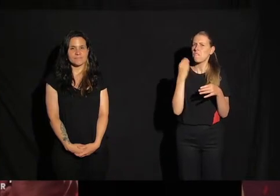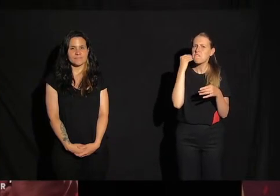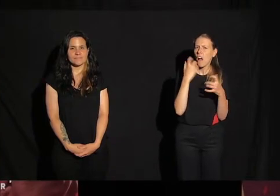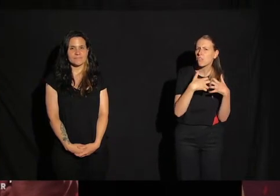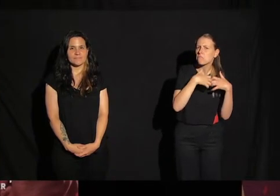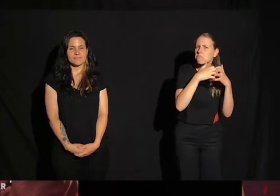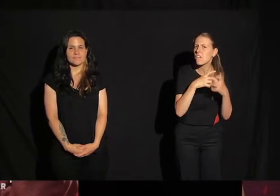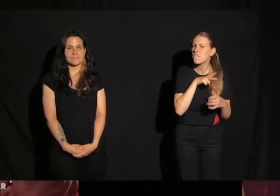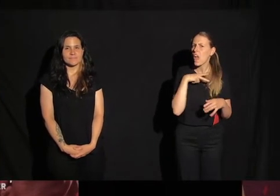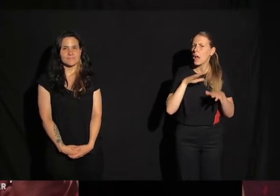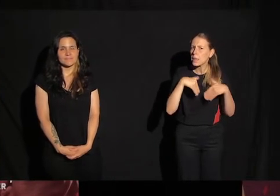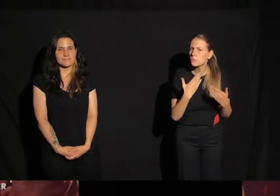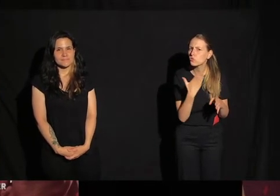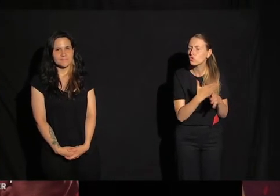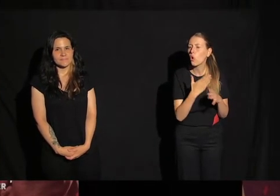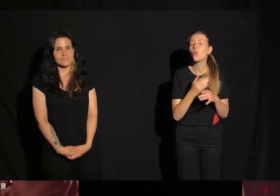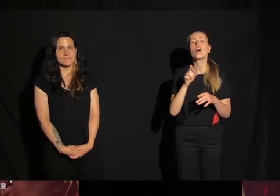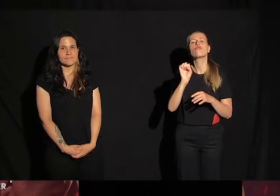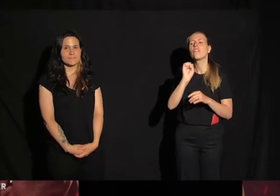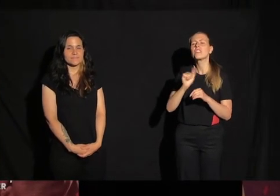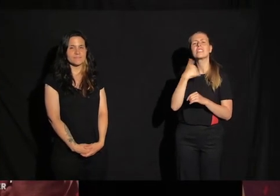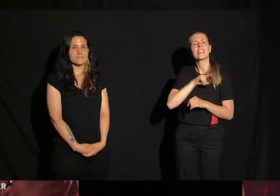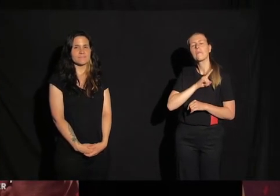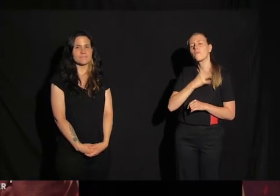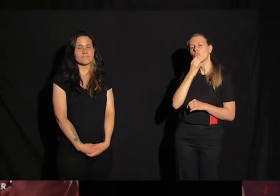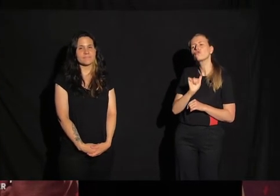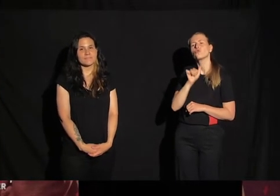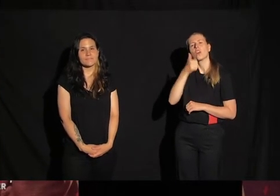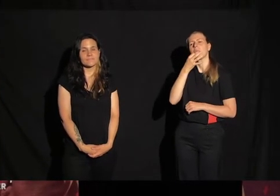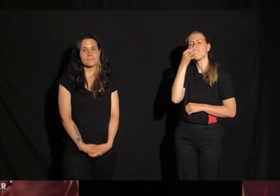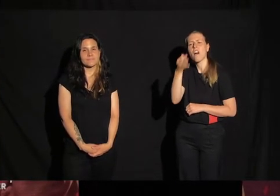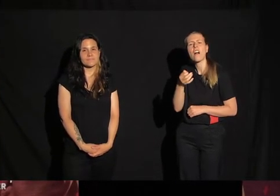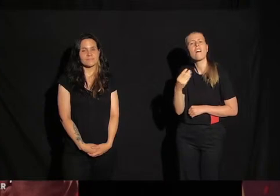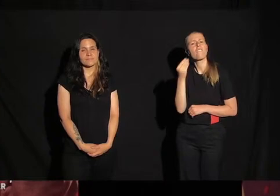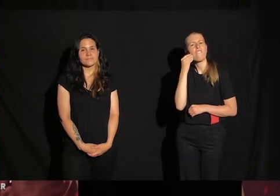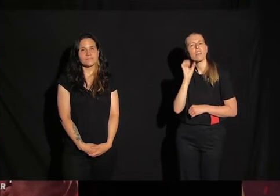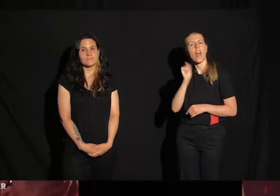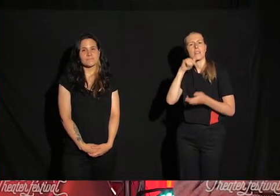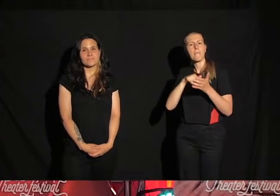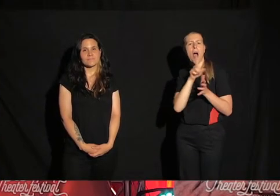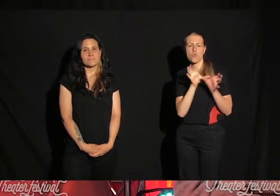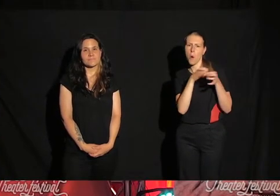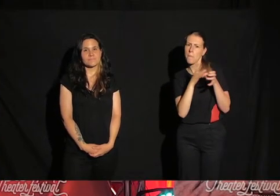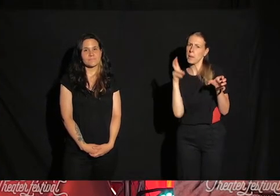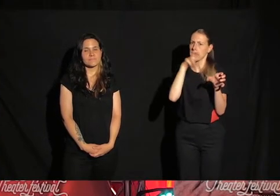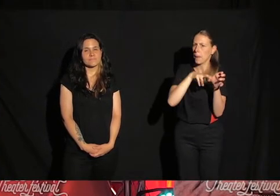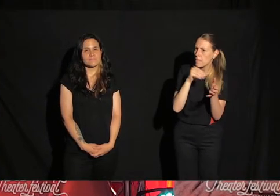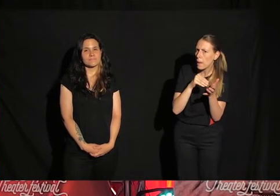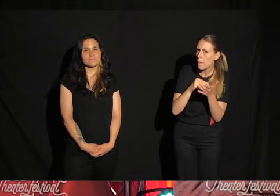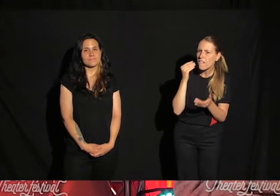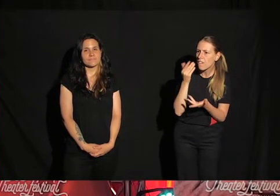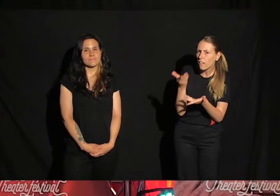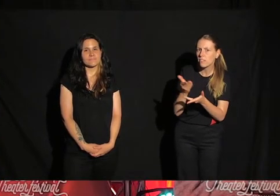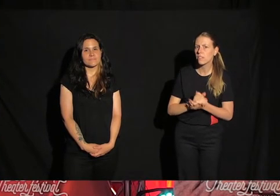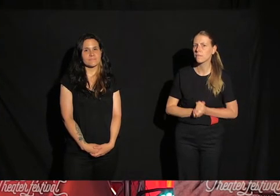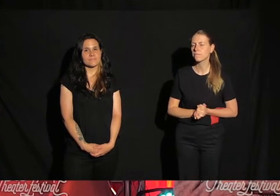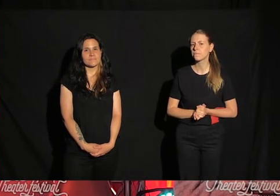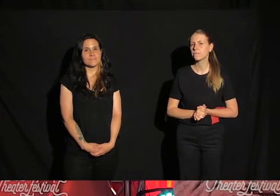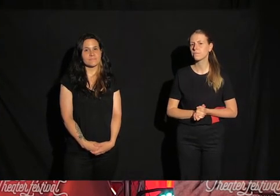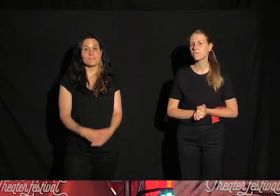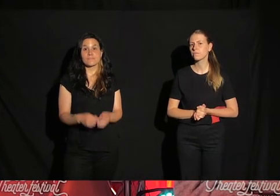Stefan, ich fange mal bei dir an. Seit wann tanzt du denn in der Es ist so Company? Also tanzen tue ich, seitdem die